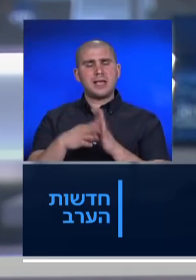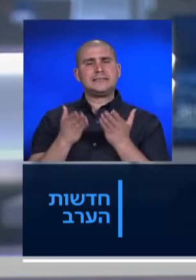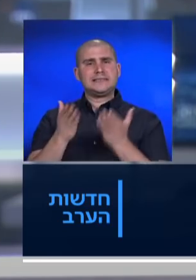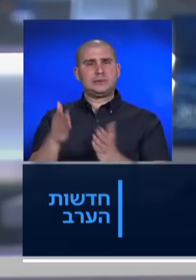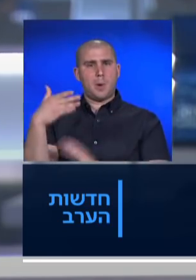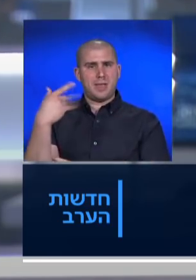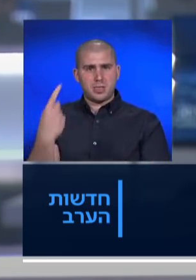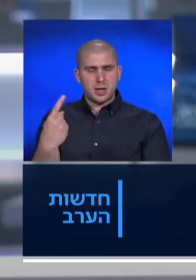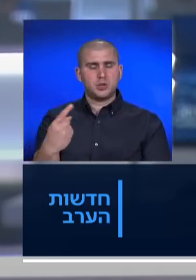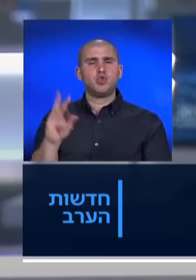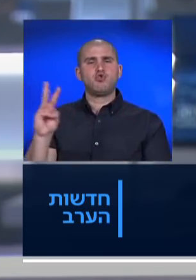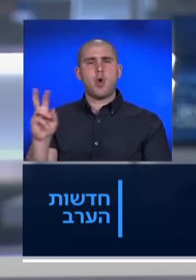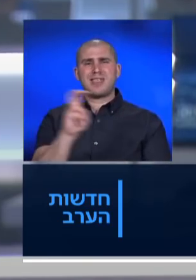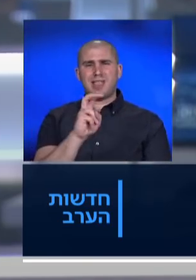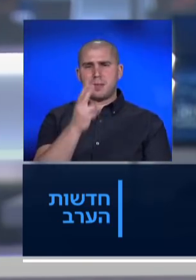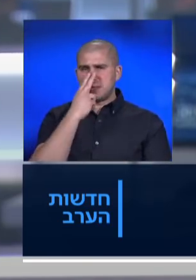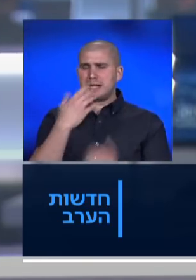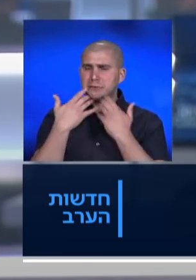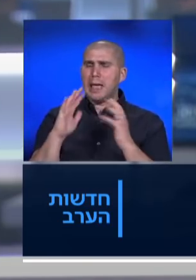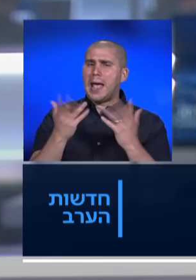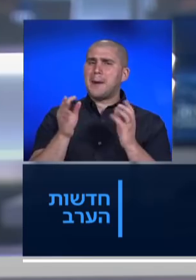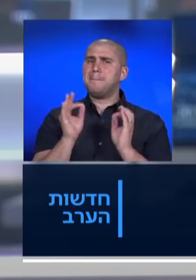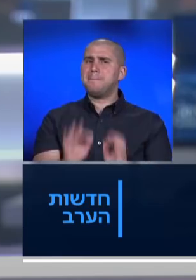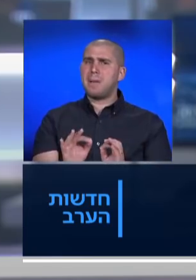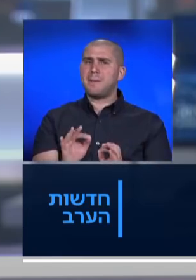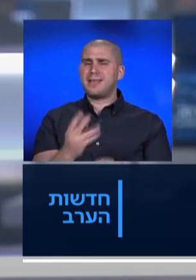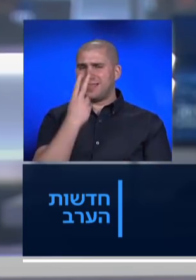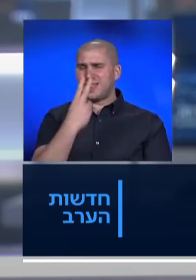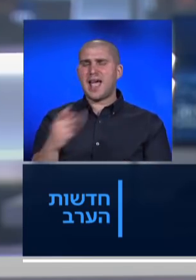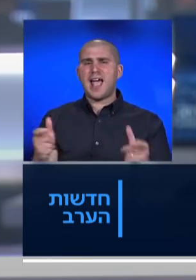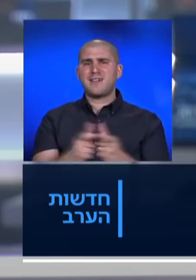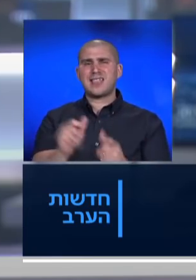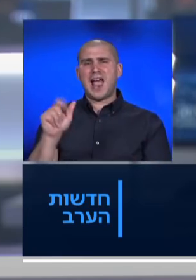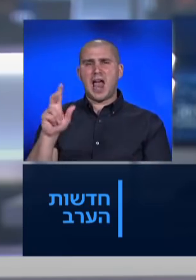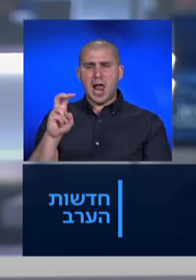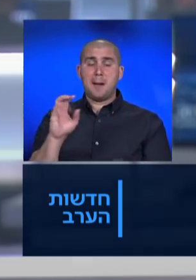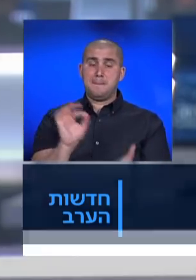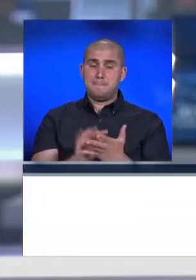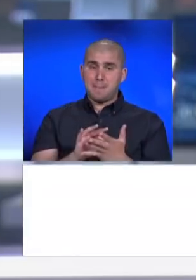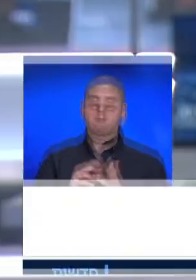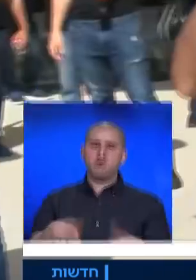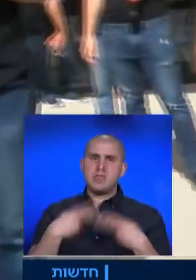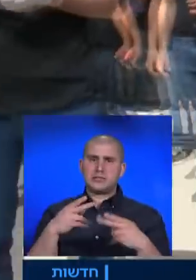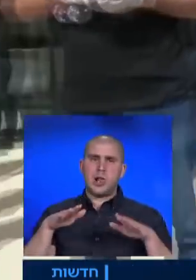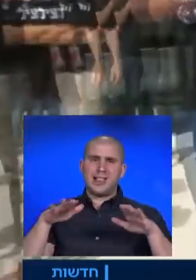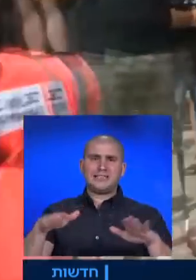עידן מנסה לסרטט איך באמת עשויה להיראות חברת אל על ביום שבו נחזור לטוס.